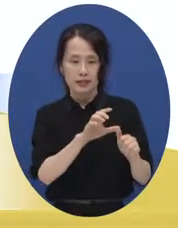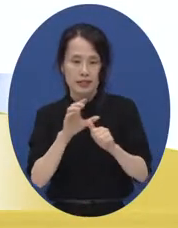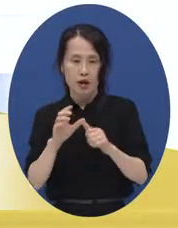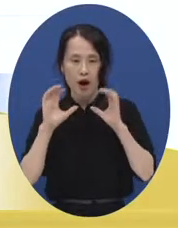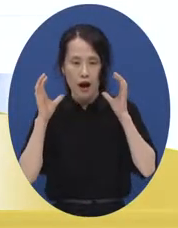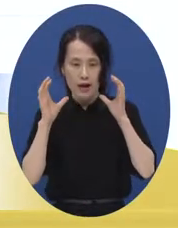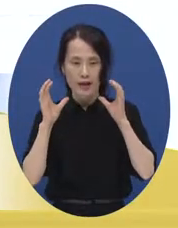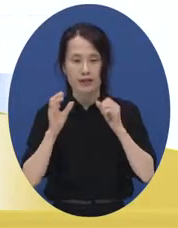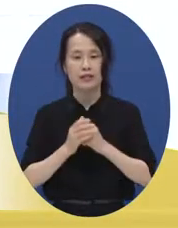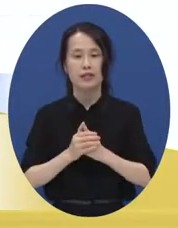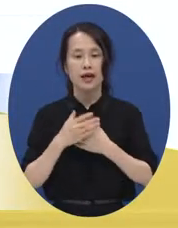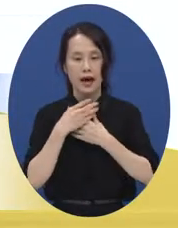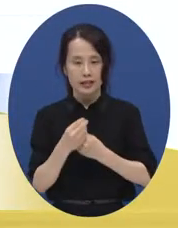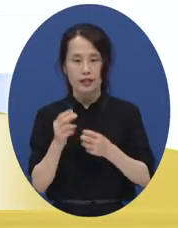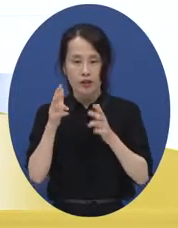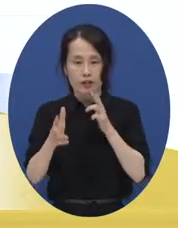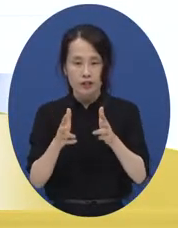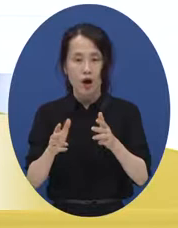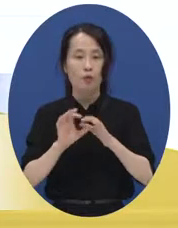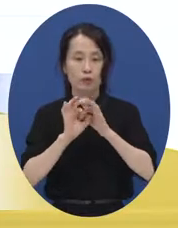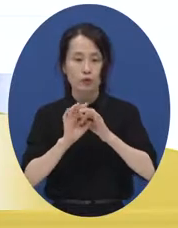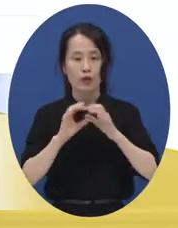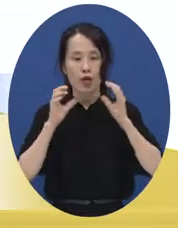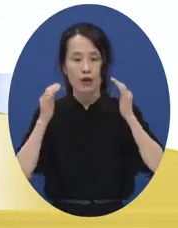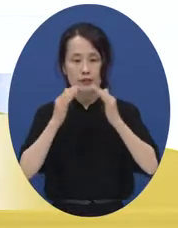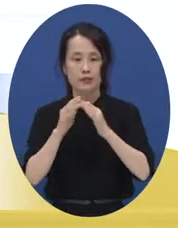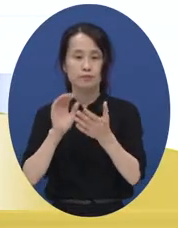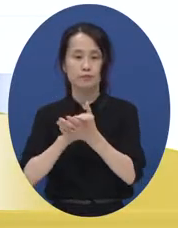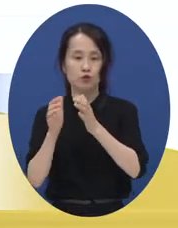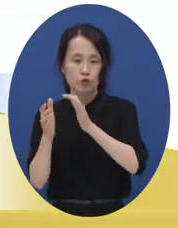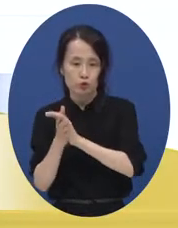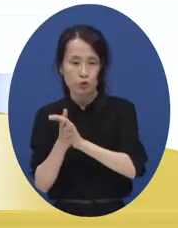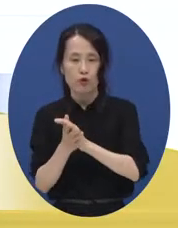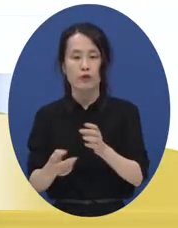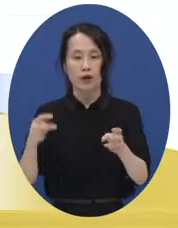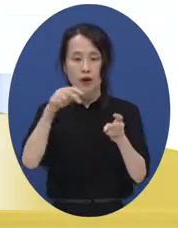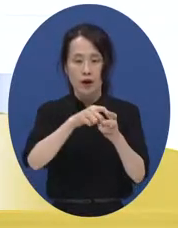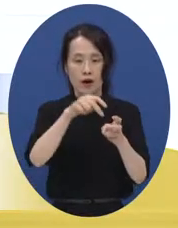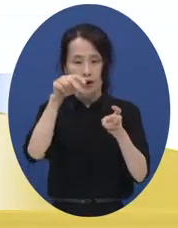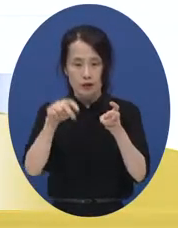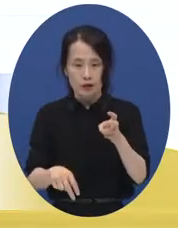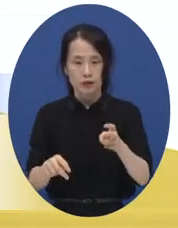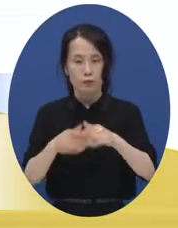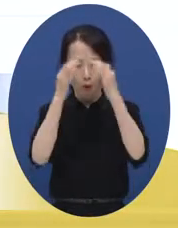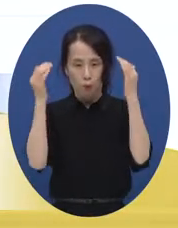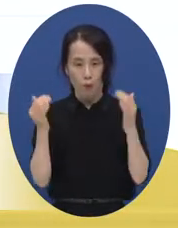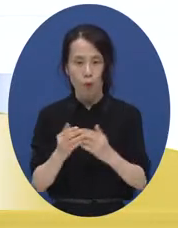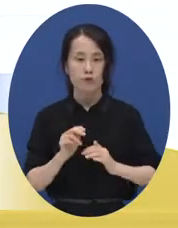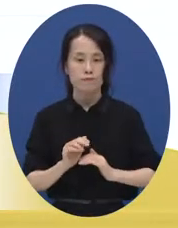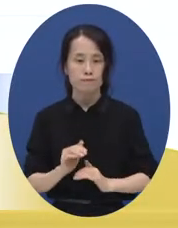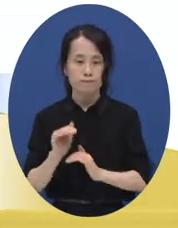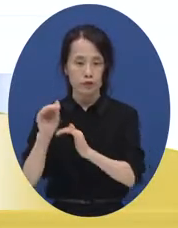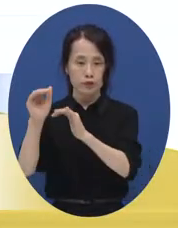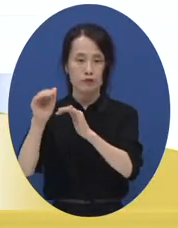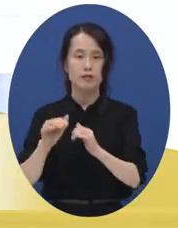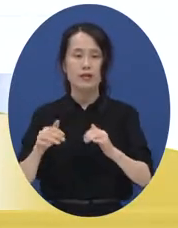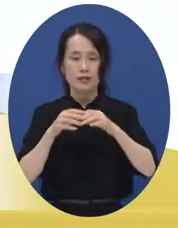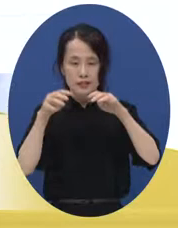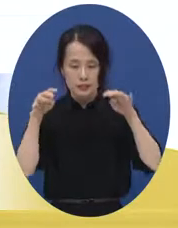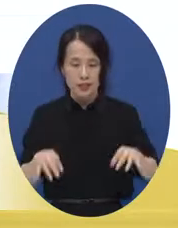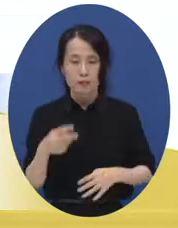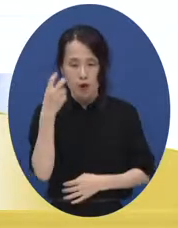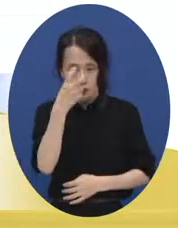안전 실증화 사업을 통해서 어린이집이나 유치원의 등원에서부터 하원에 이르는 전 과정을 스마트